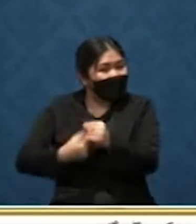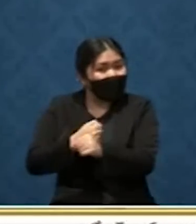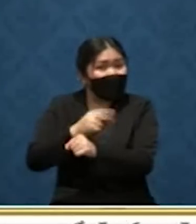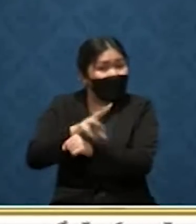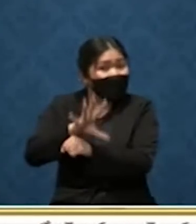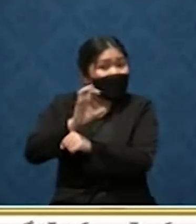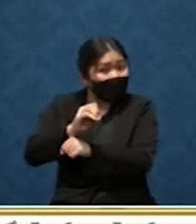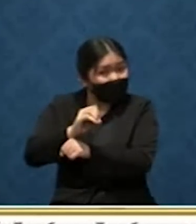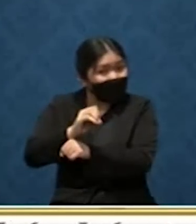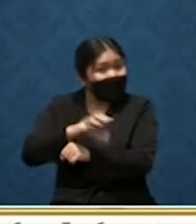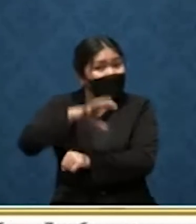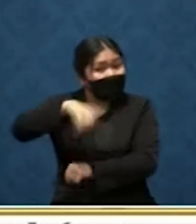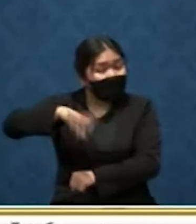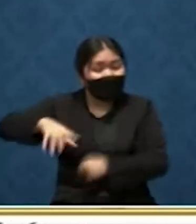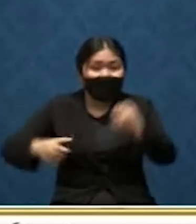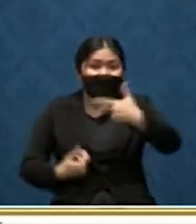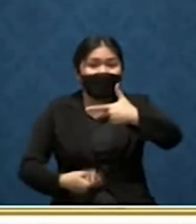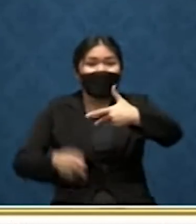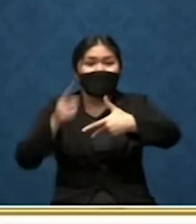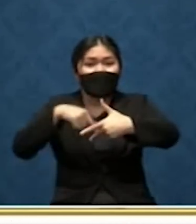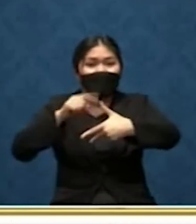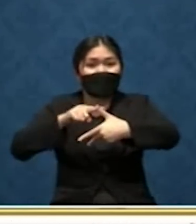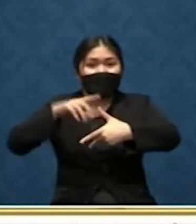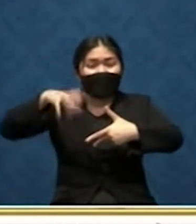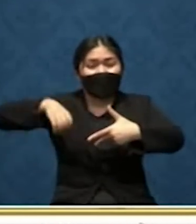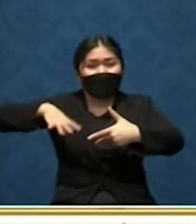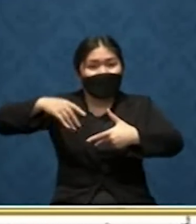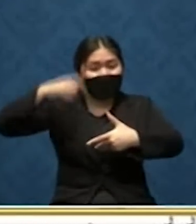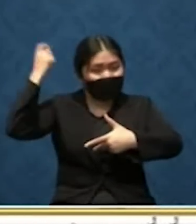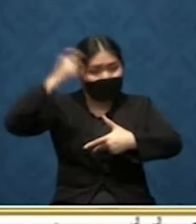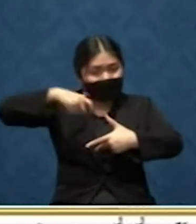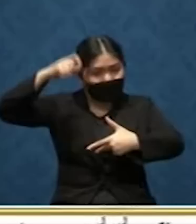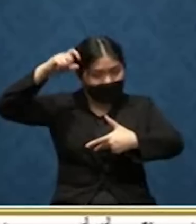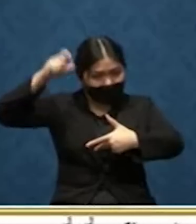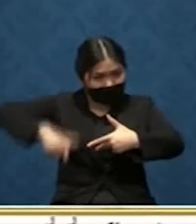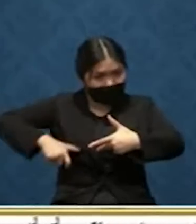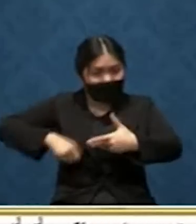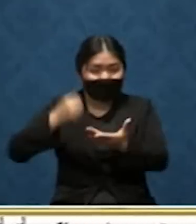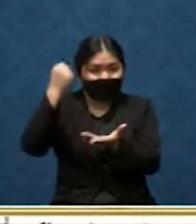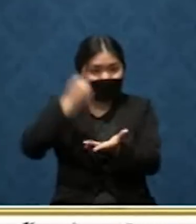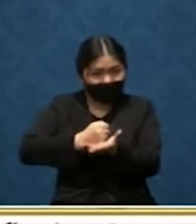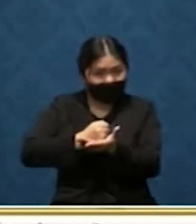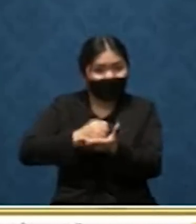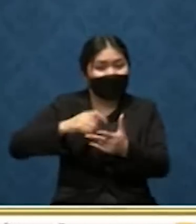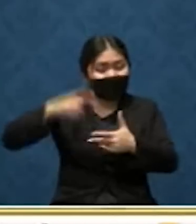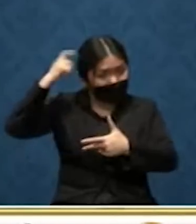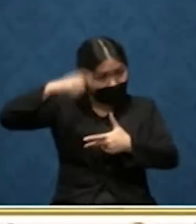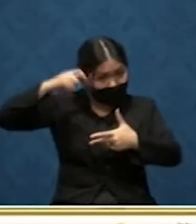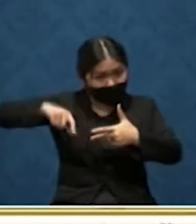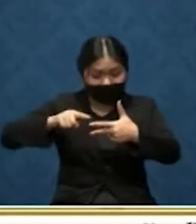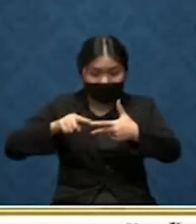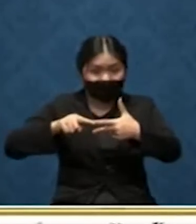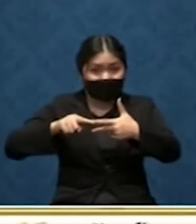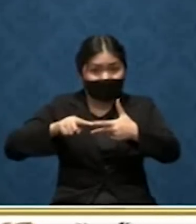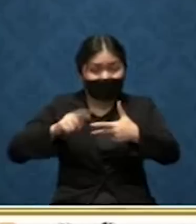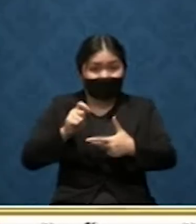ของ 3 บริษัทได้แก่ 1. บริษัทเมียมาอัลัวจดทะเบียนในเมีนมา2. บริษั